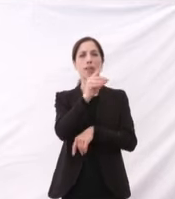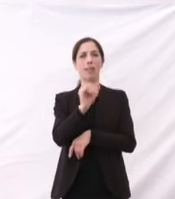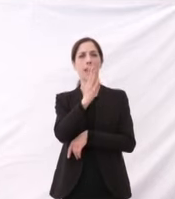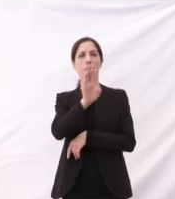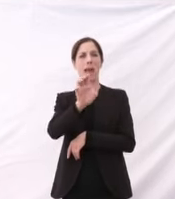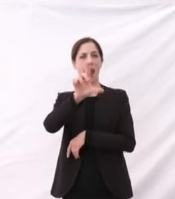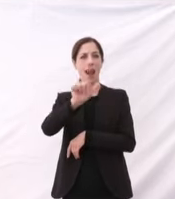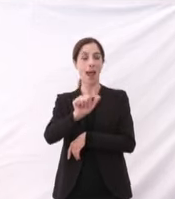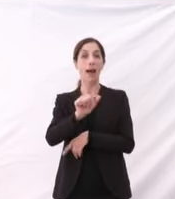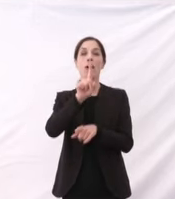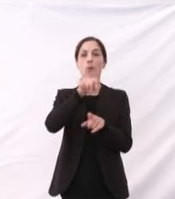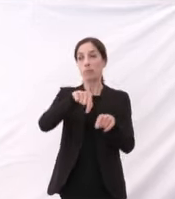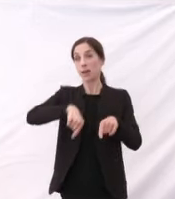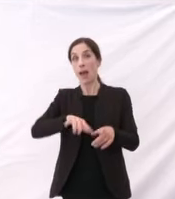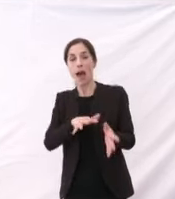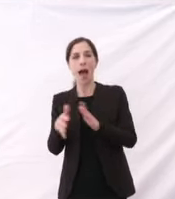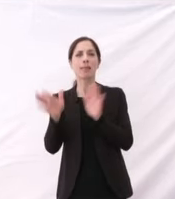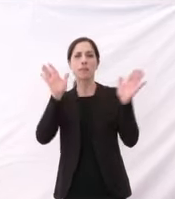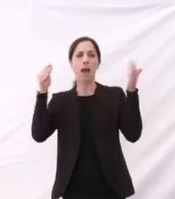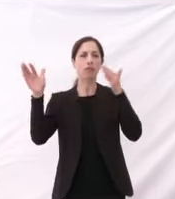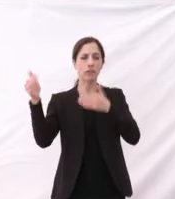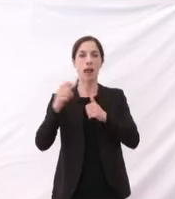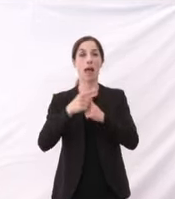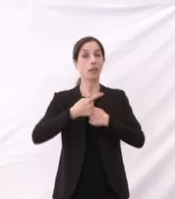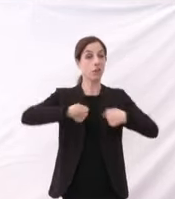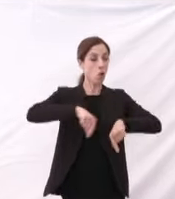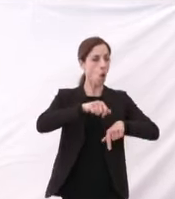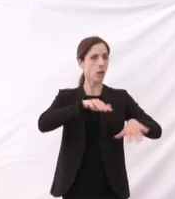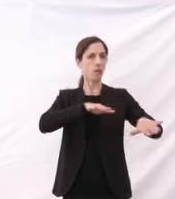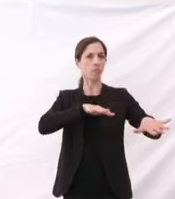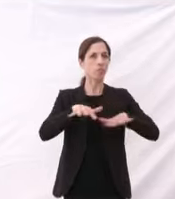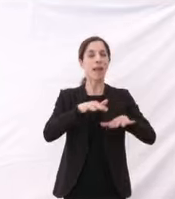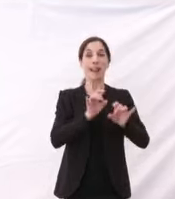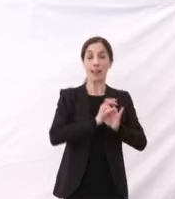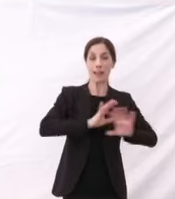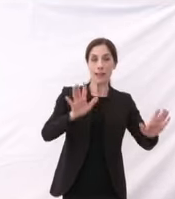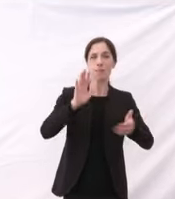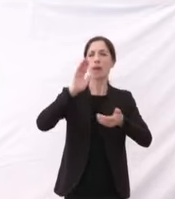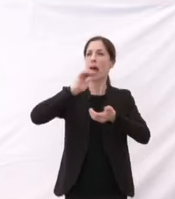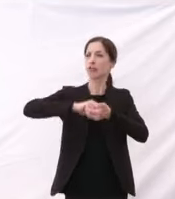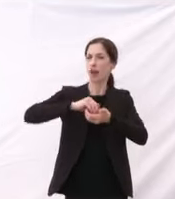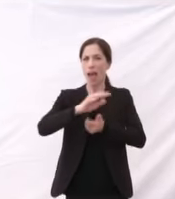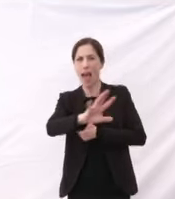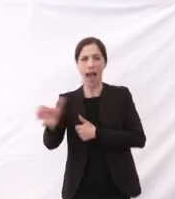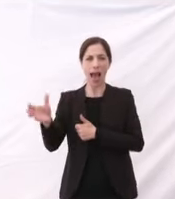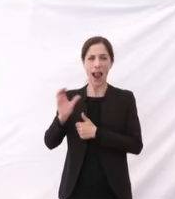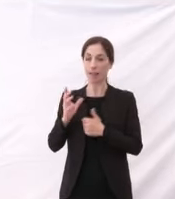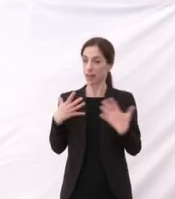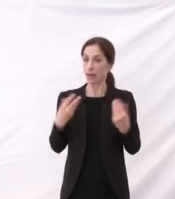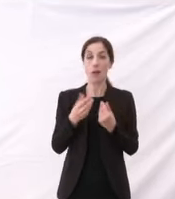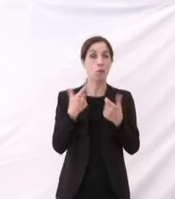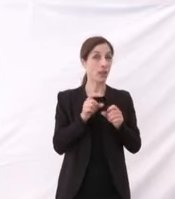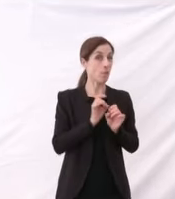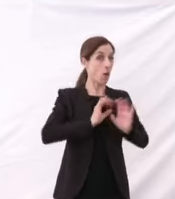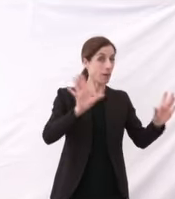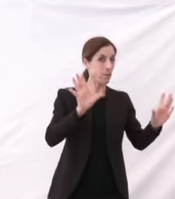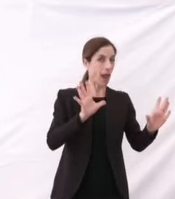noi come Libera, come associazioni, perché Libera è un'associazione di